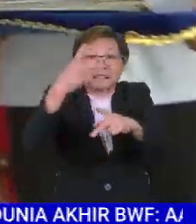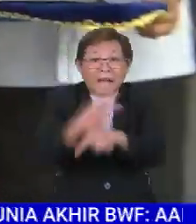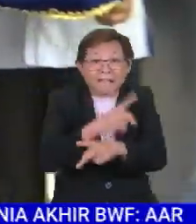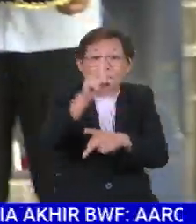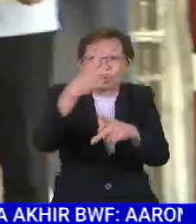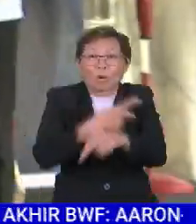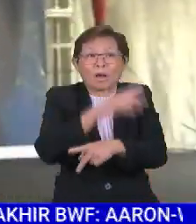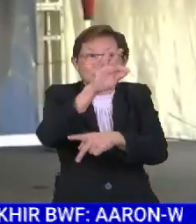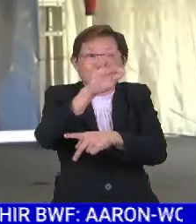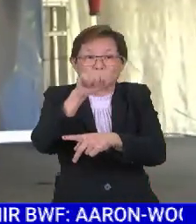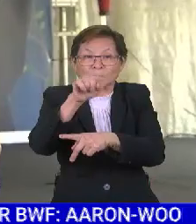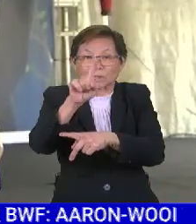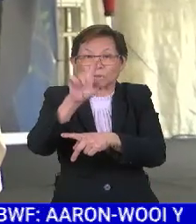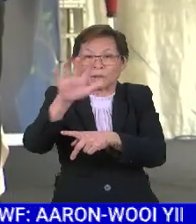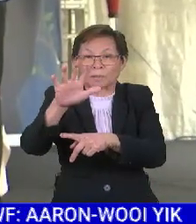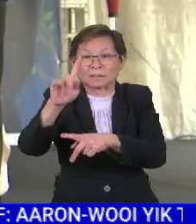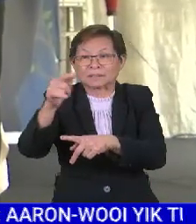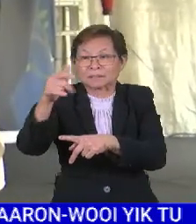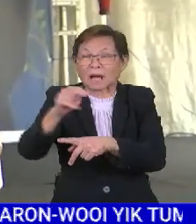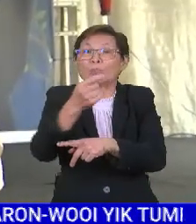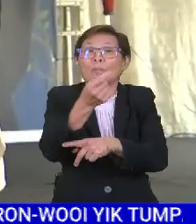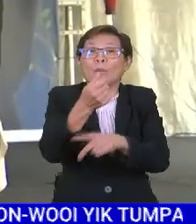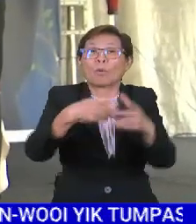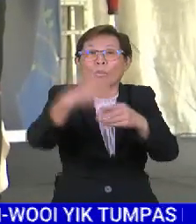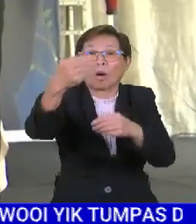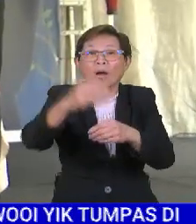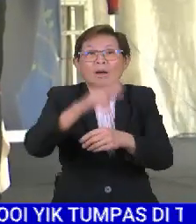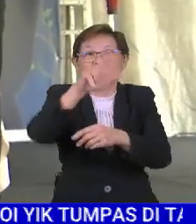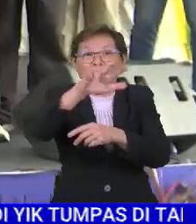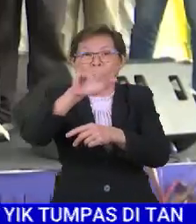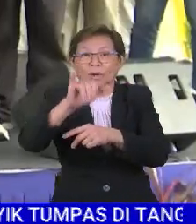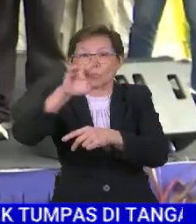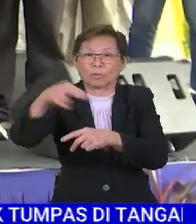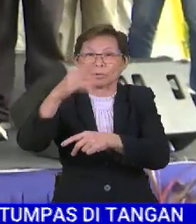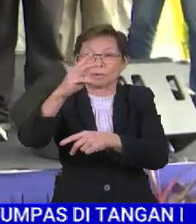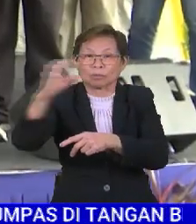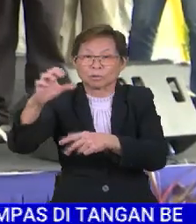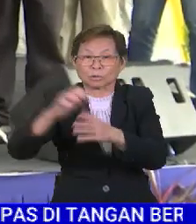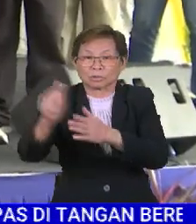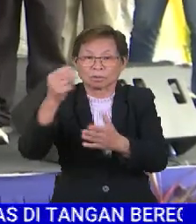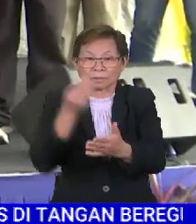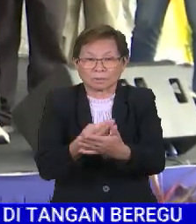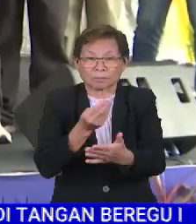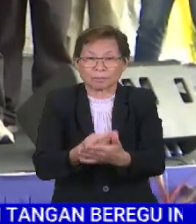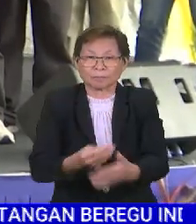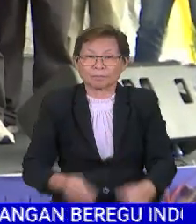sebanyak 9.15 tan dengan nilai pengeluaran sebanyak RM36,600.